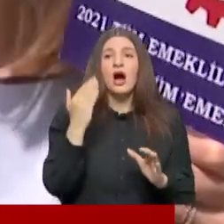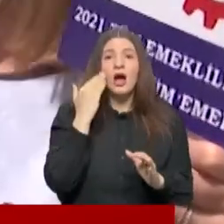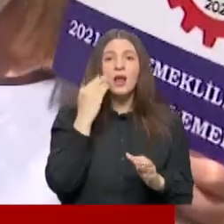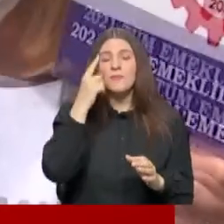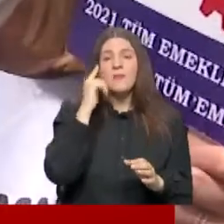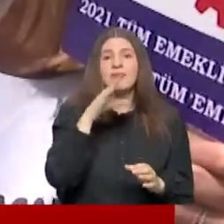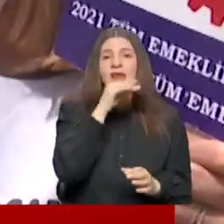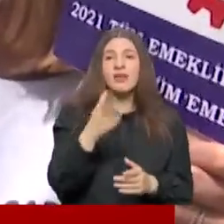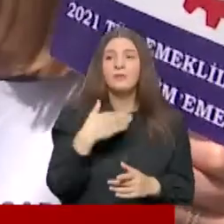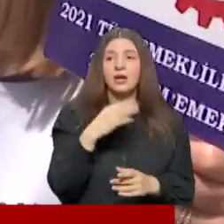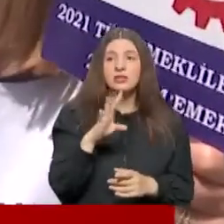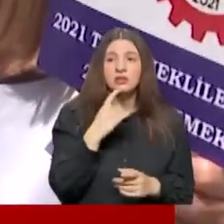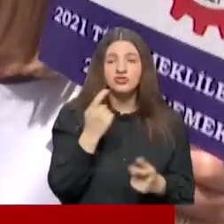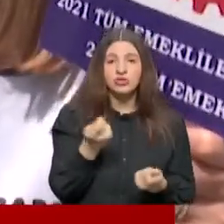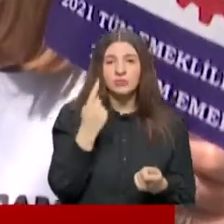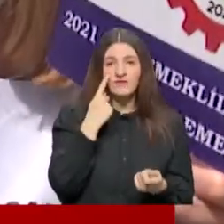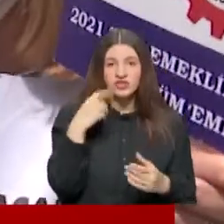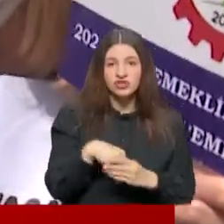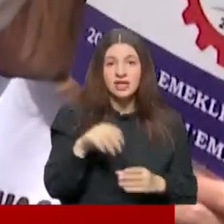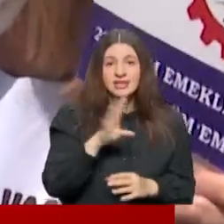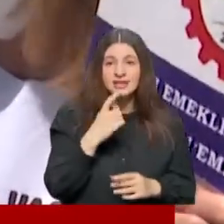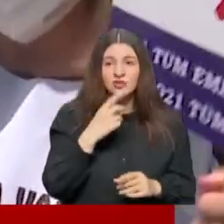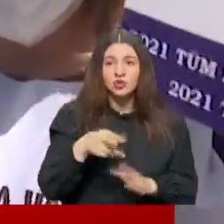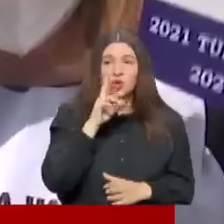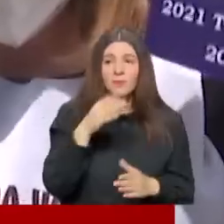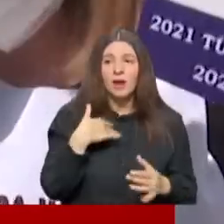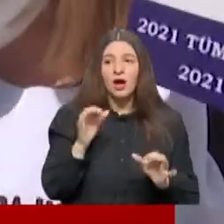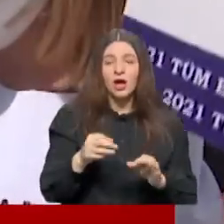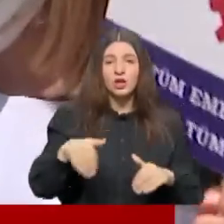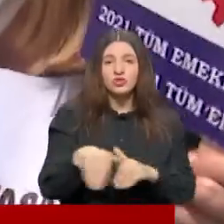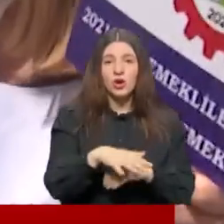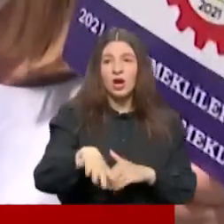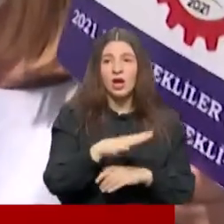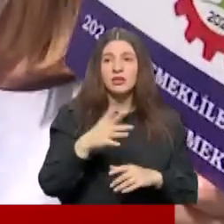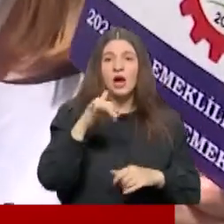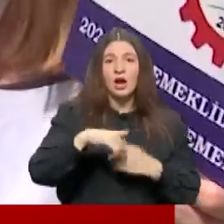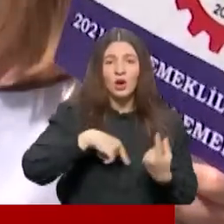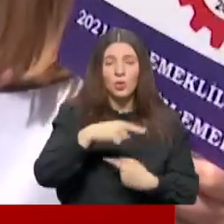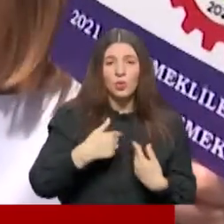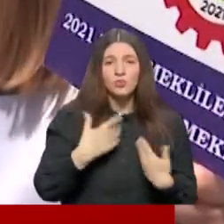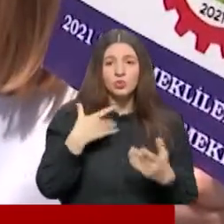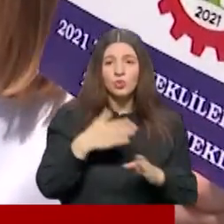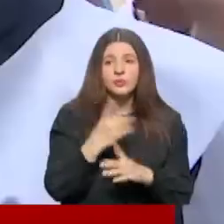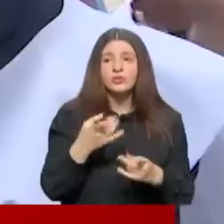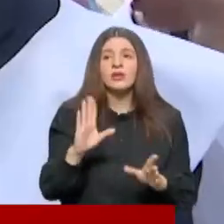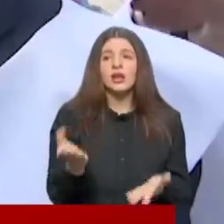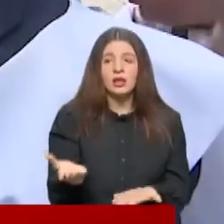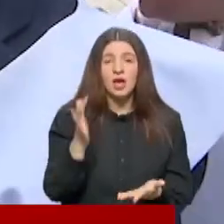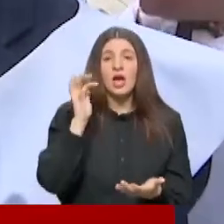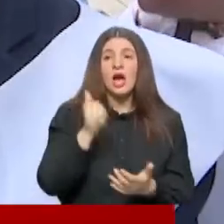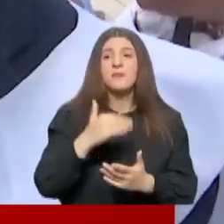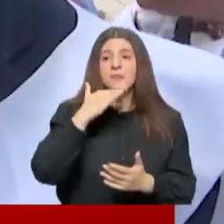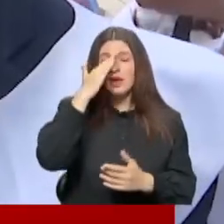anneanne, babaanne, dede. Ben 40 sene çalıştım devlette. 40 senenin sonunda ben hala sokaklarda hak arıyorum. Yani bu doğru bir şey değil ki. Her